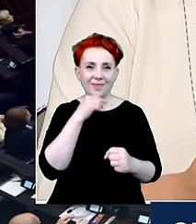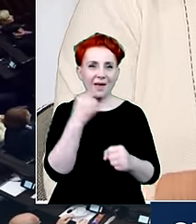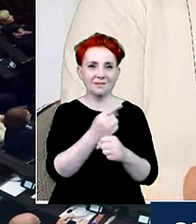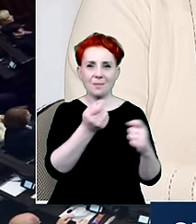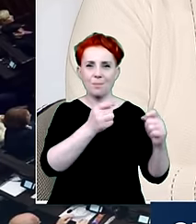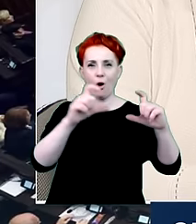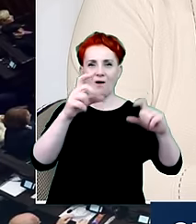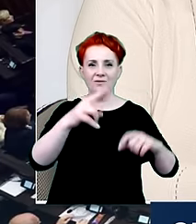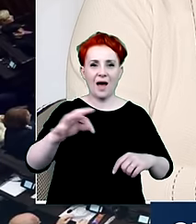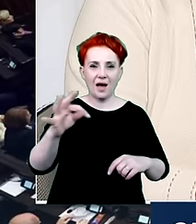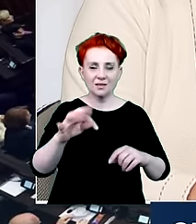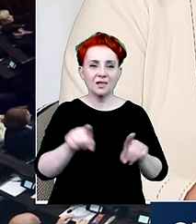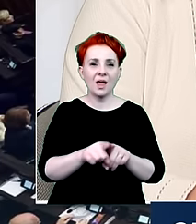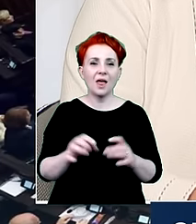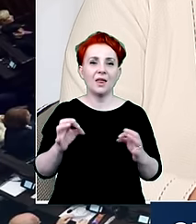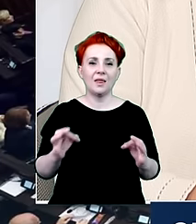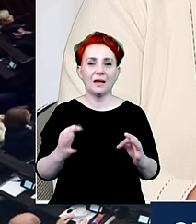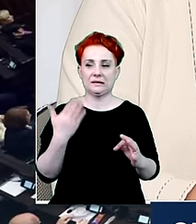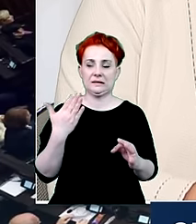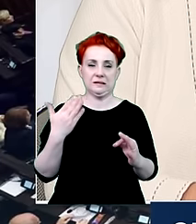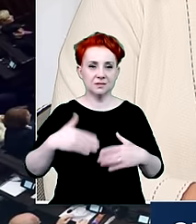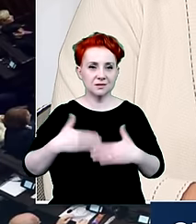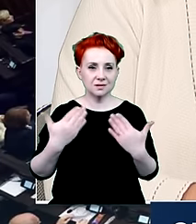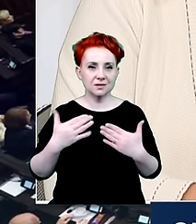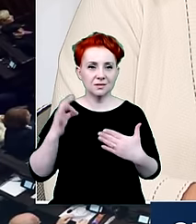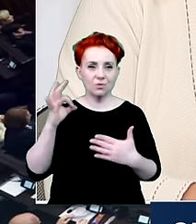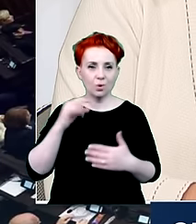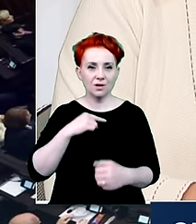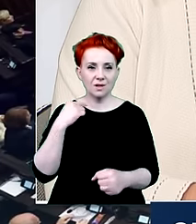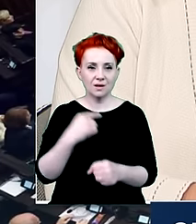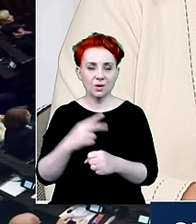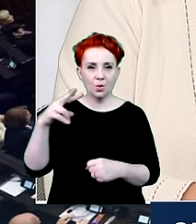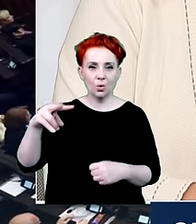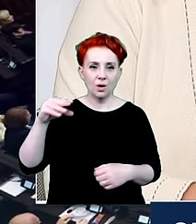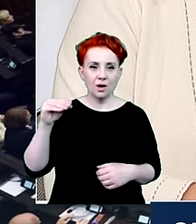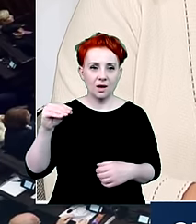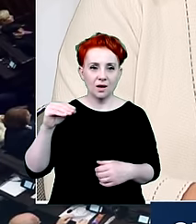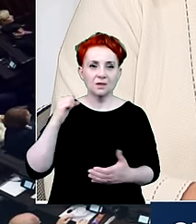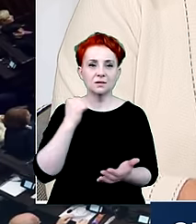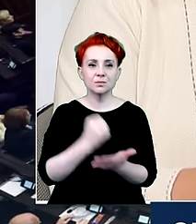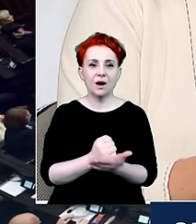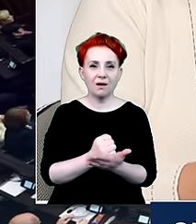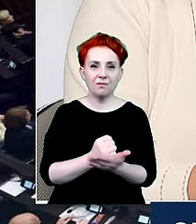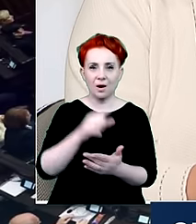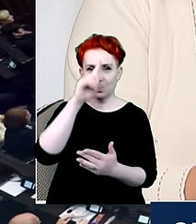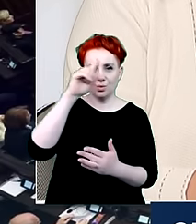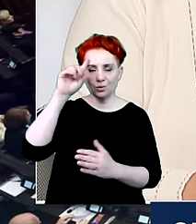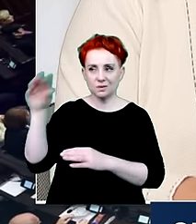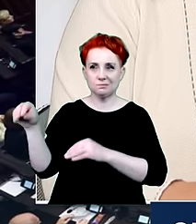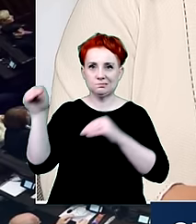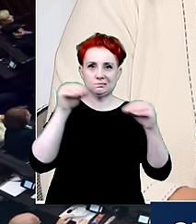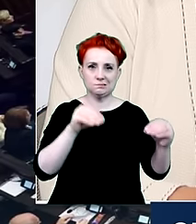VAT-u, czy chociażby nawet teraz z ostatnich dni decyzja Unii Europejskiej w sprawie relokacji migrantów, gdzie do Polski